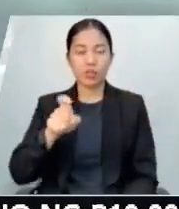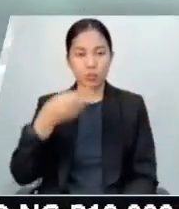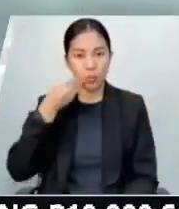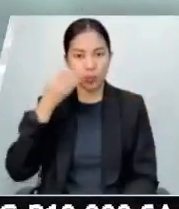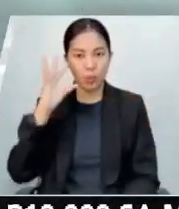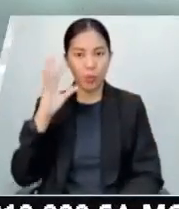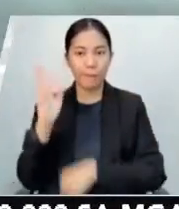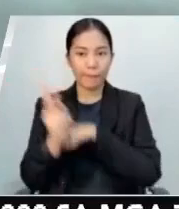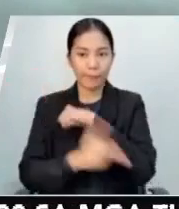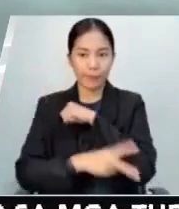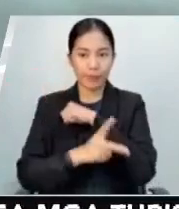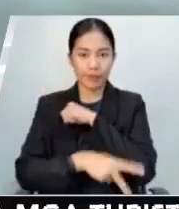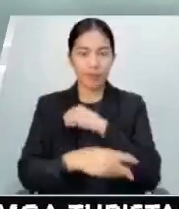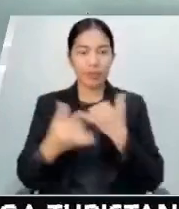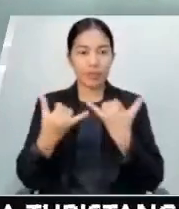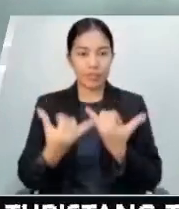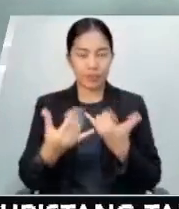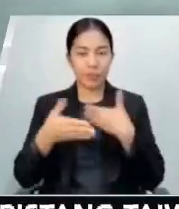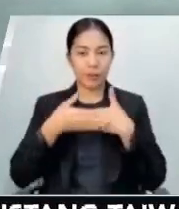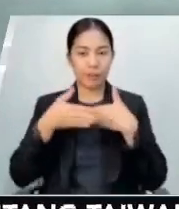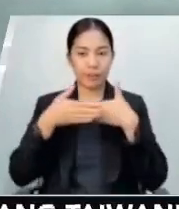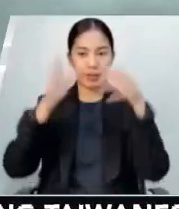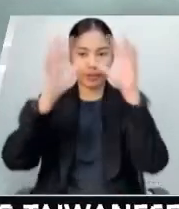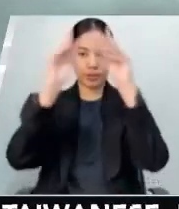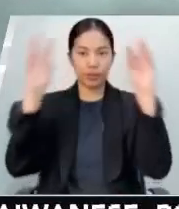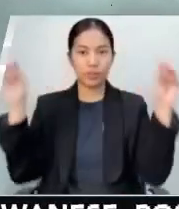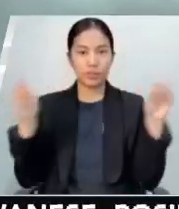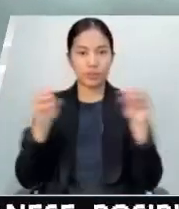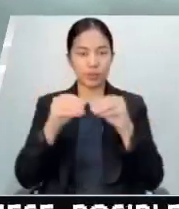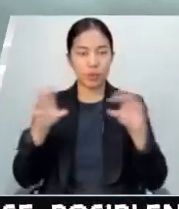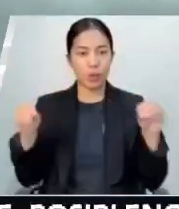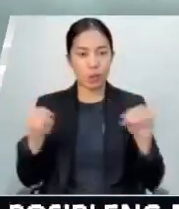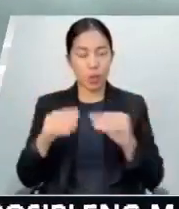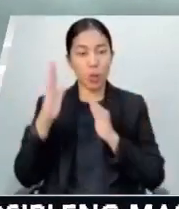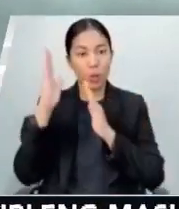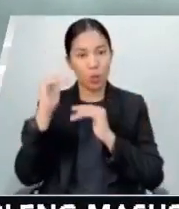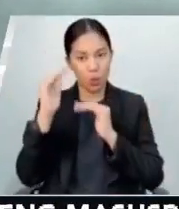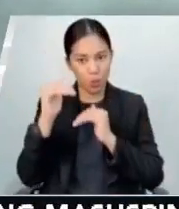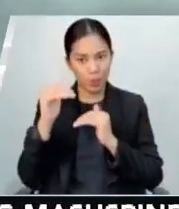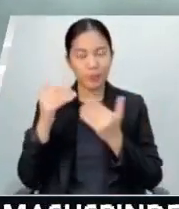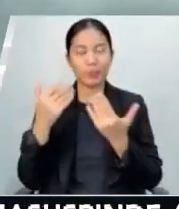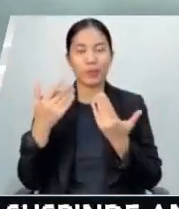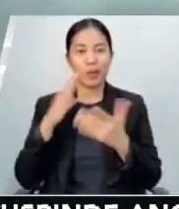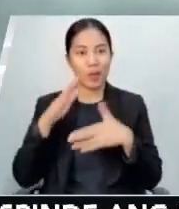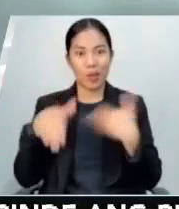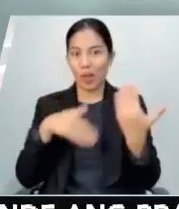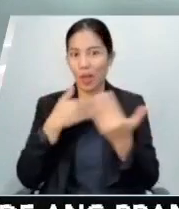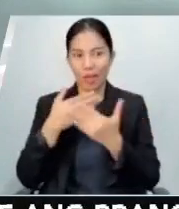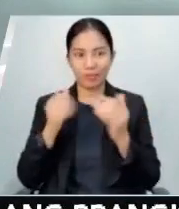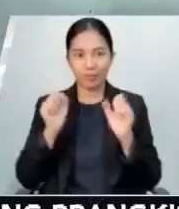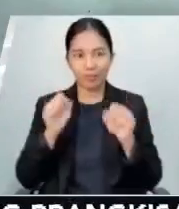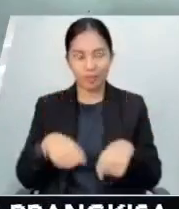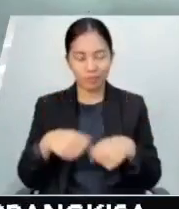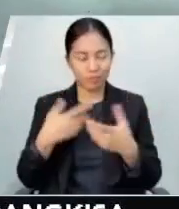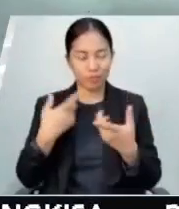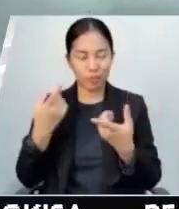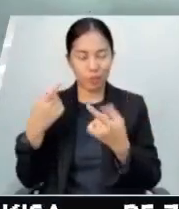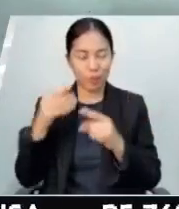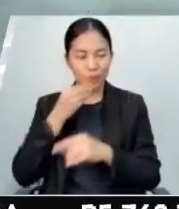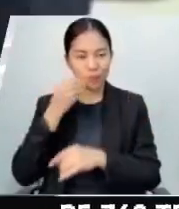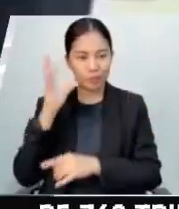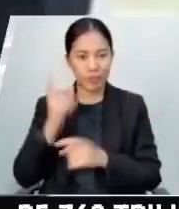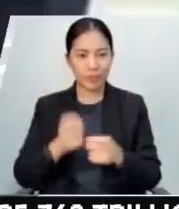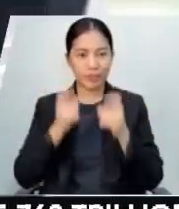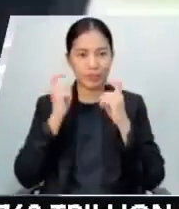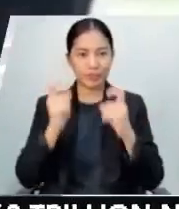ngayong Pasko. Malapit na at sana all nakakauwi agad. Nag-inspeksyon dito si MMDA General Manager Police Colonel, Retired